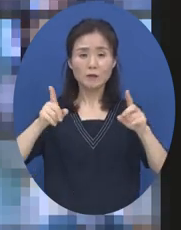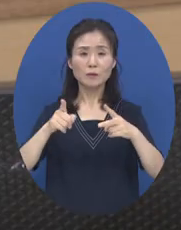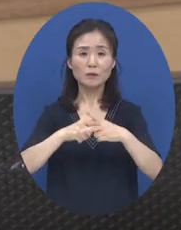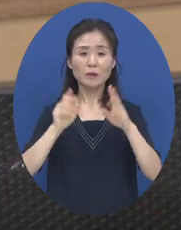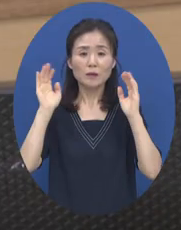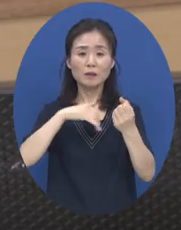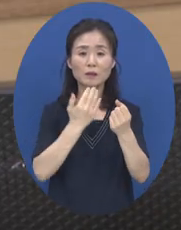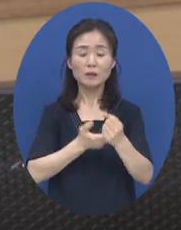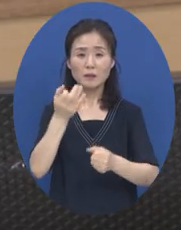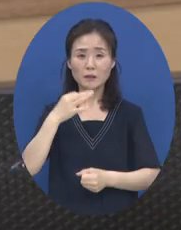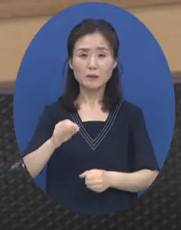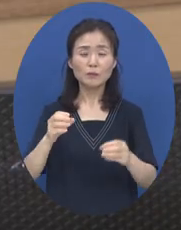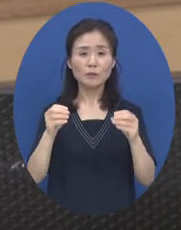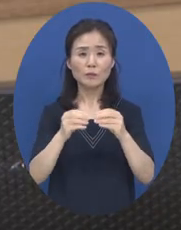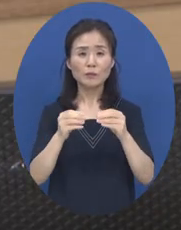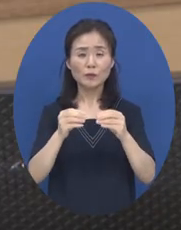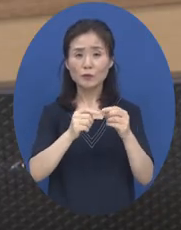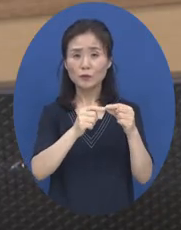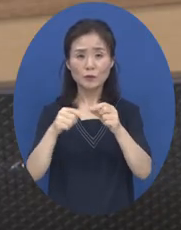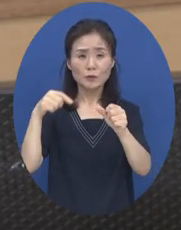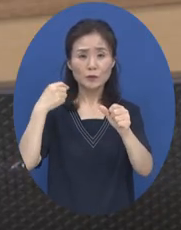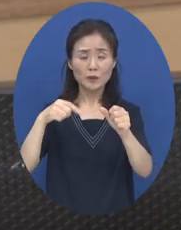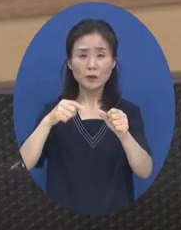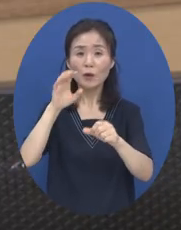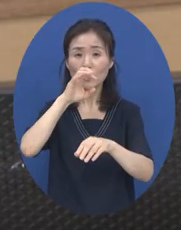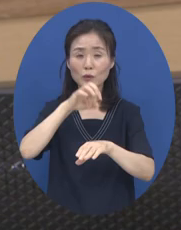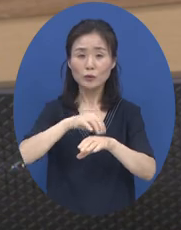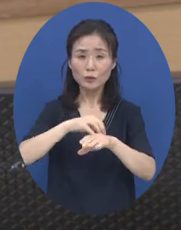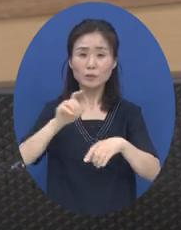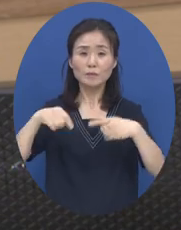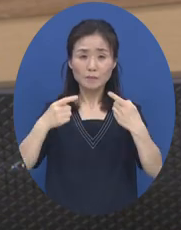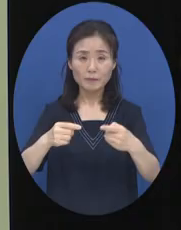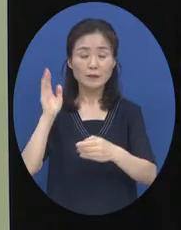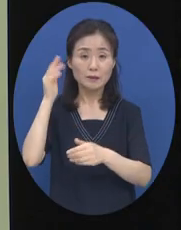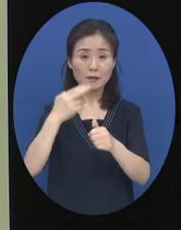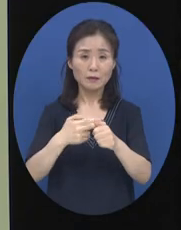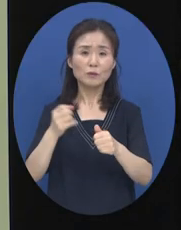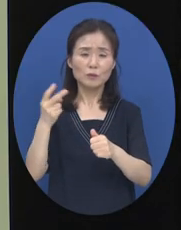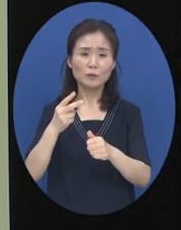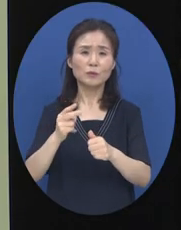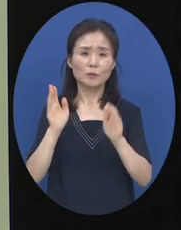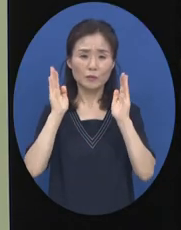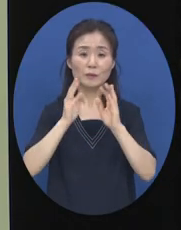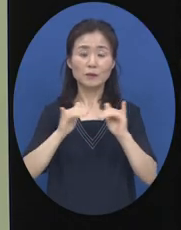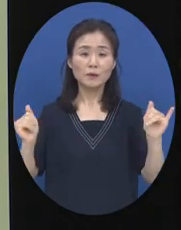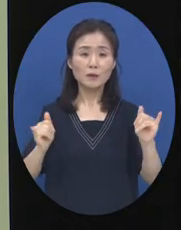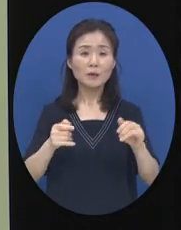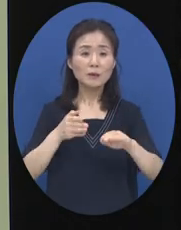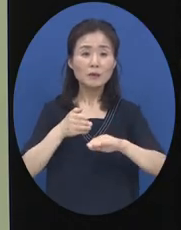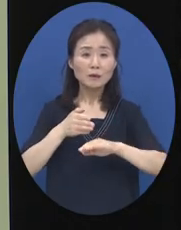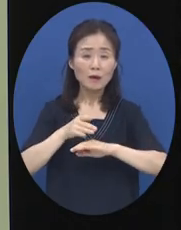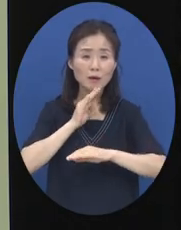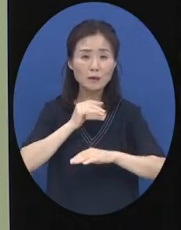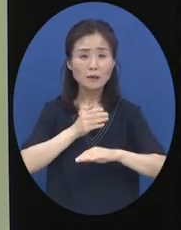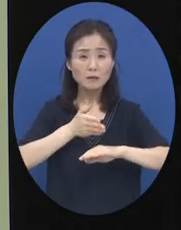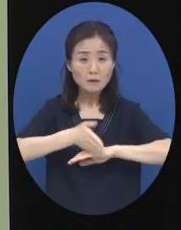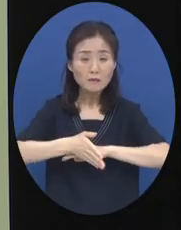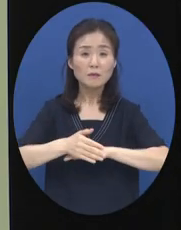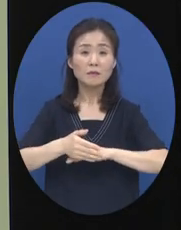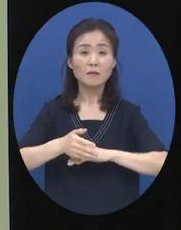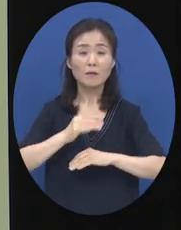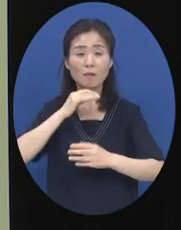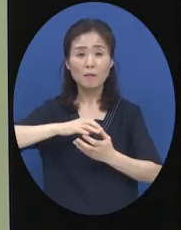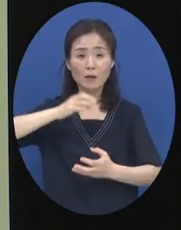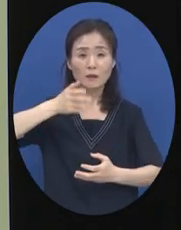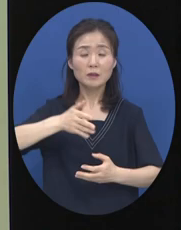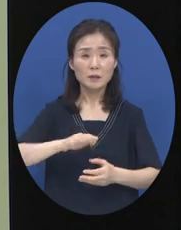인정 문해 교육 교원 연수 과정에 참가한 강사와 교육생들입니다. 늦게나마 글을 배우려는 사람들을 위한 교육을